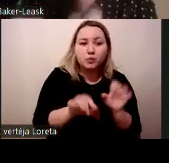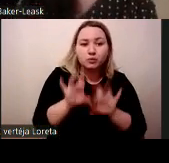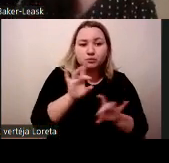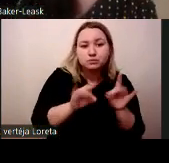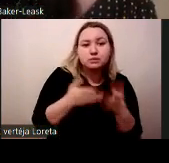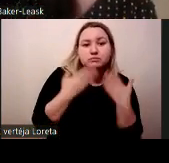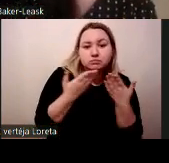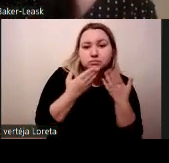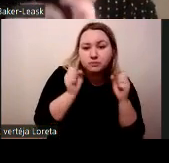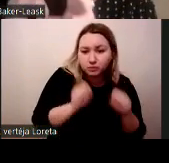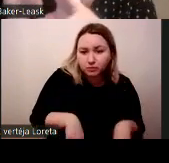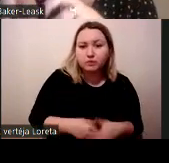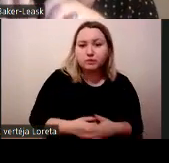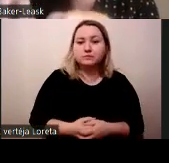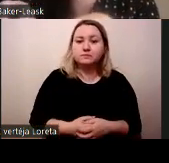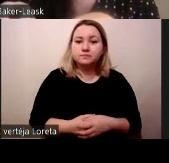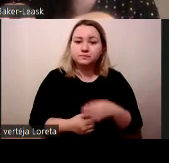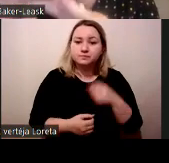Taigi jie